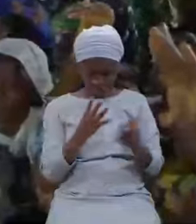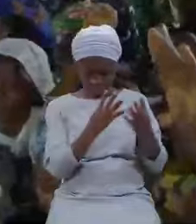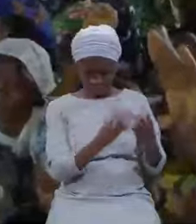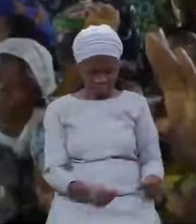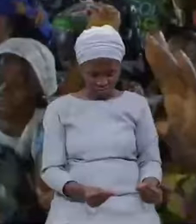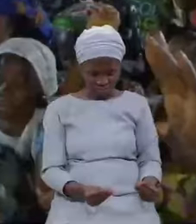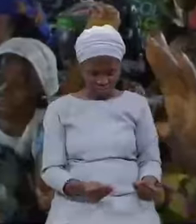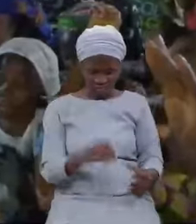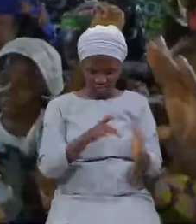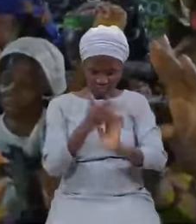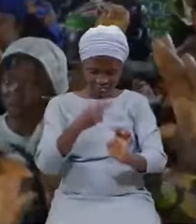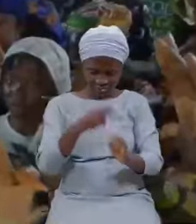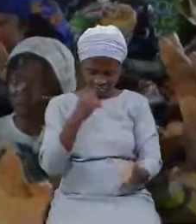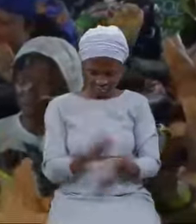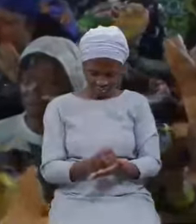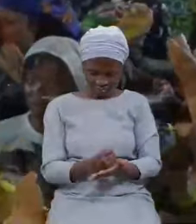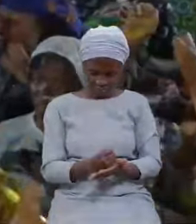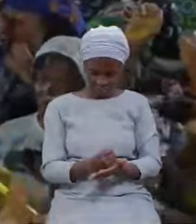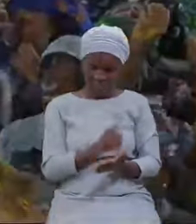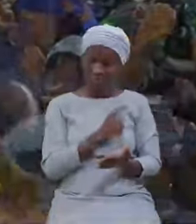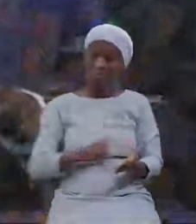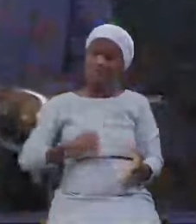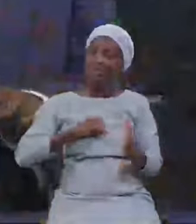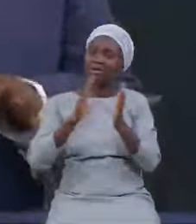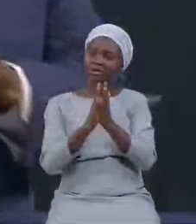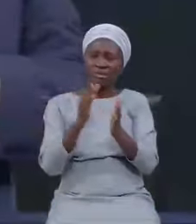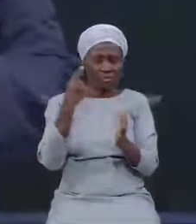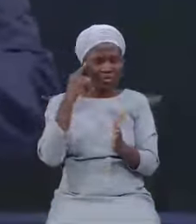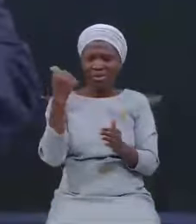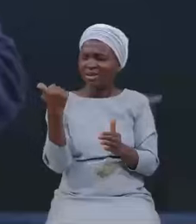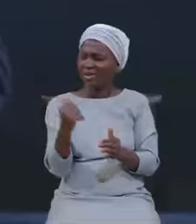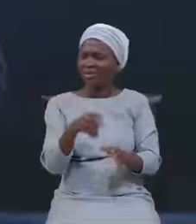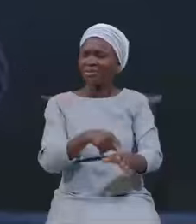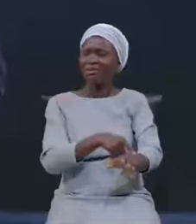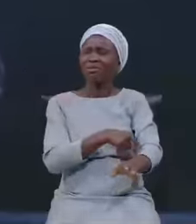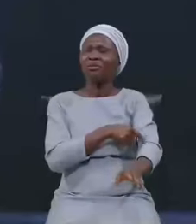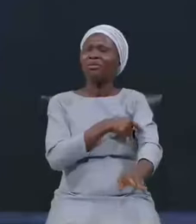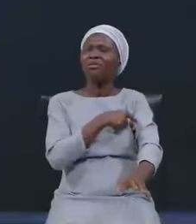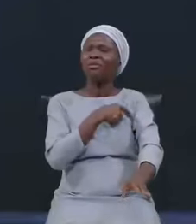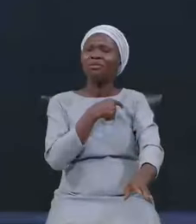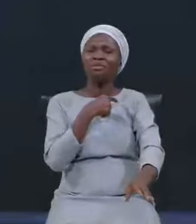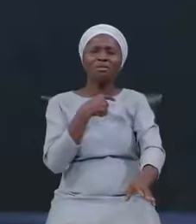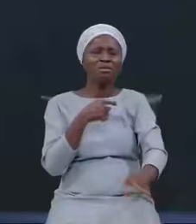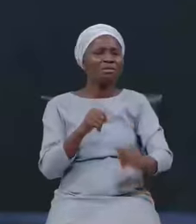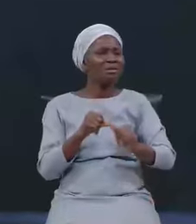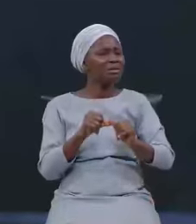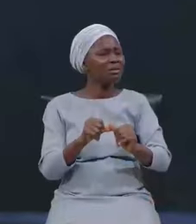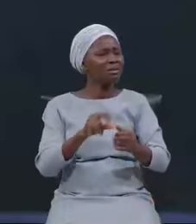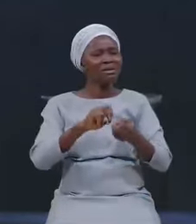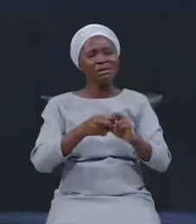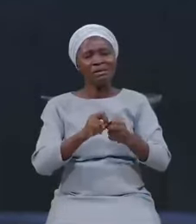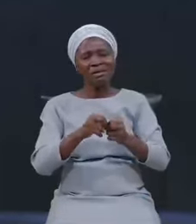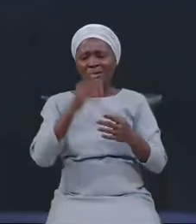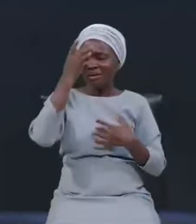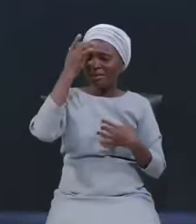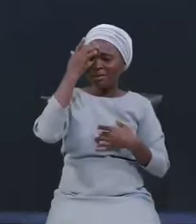Seigneur, je prie, maladie de longue date, de longue durée, en ce moment même,